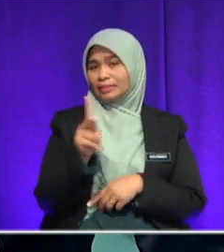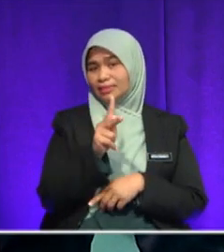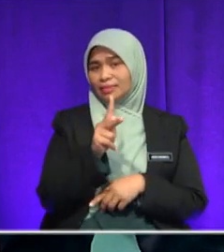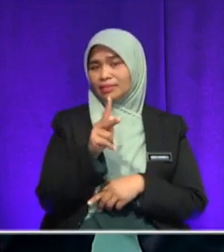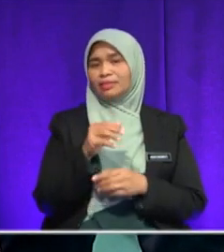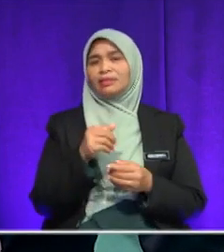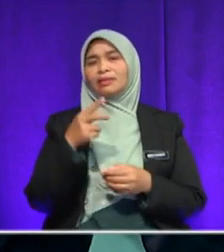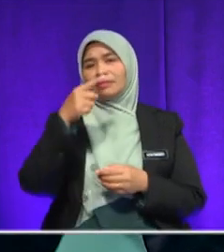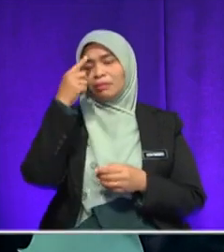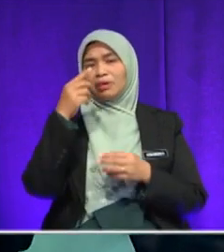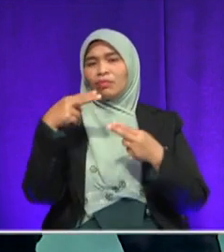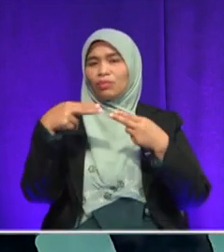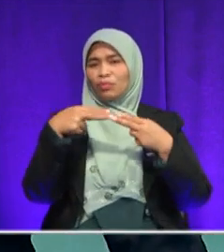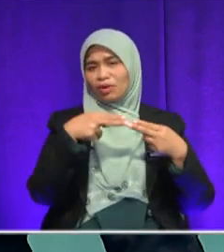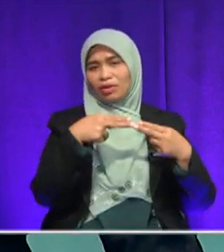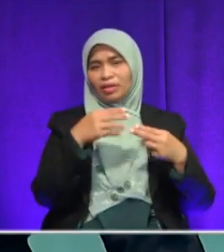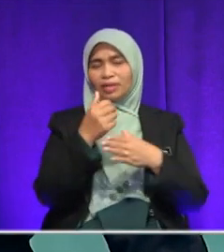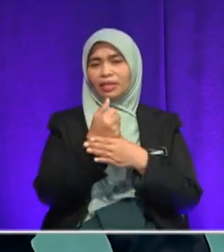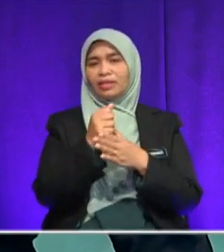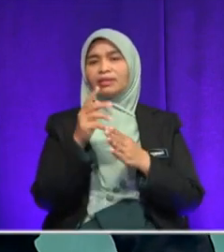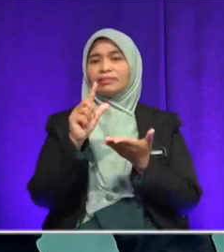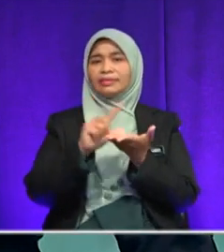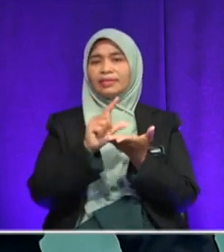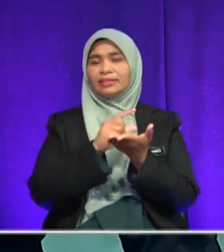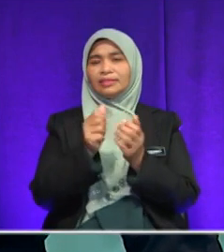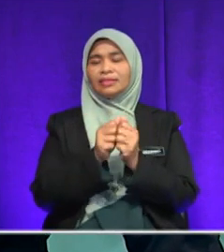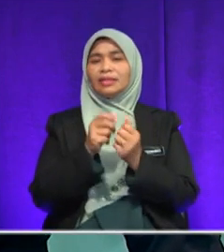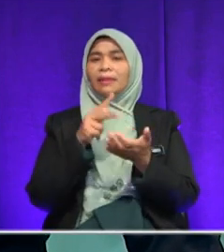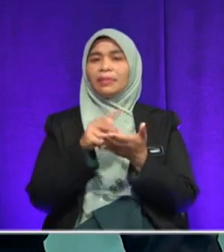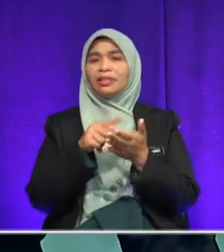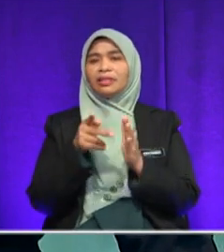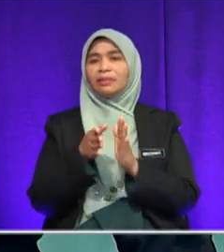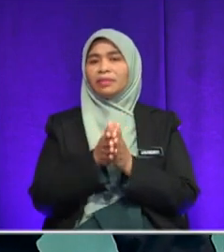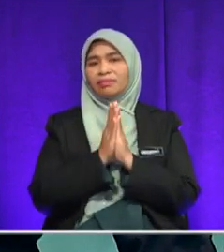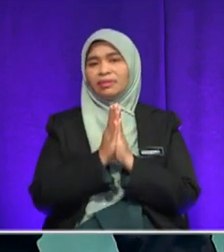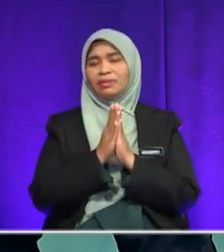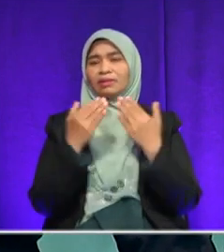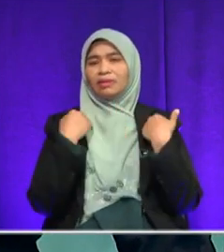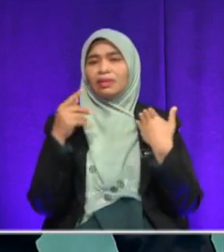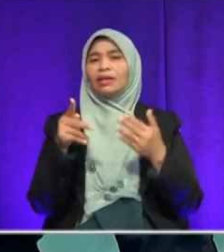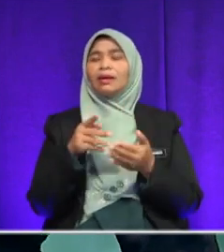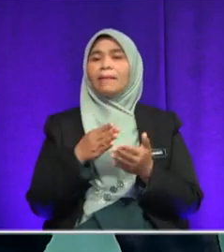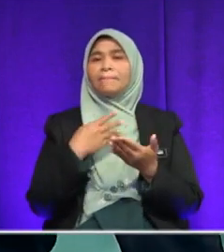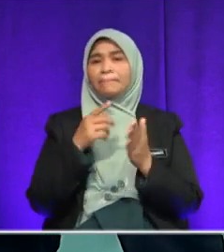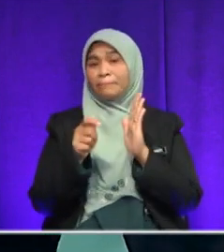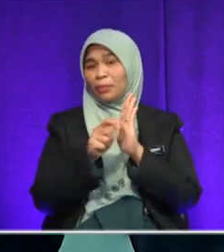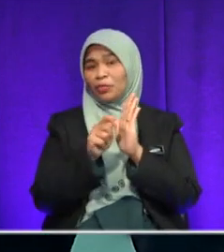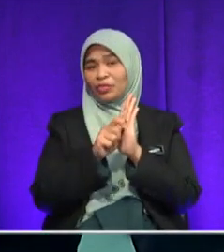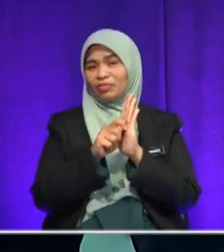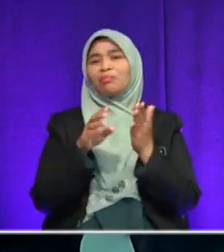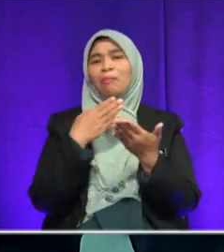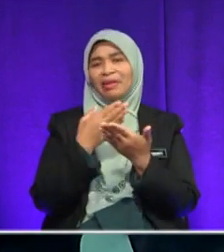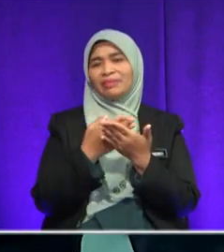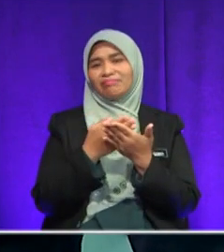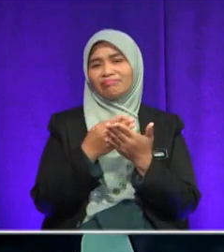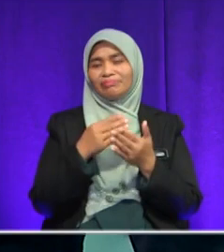Sebab hubungan di antara pendapatan dengan kuantiti yang diminta adalah positif. Semakin tinggi pendapatanlah. Maksudnya